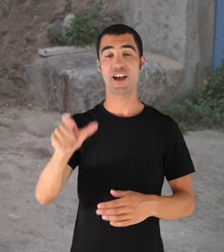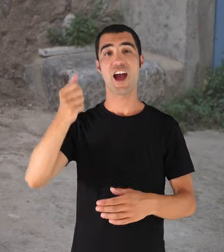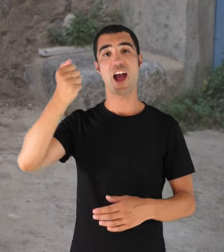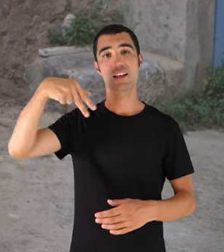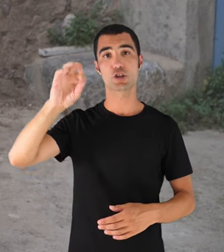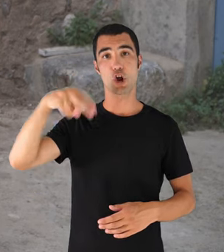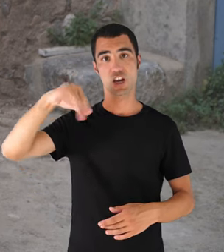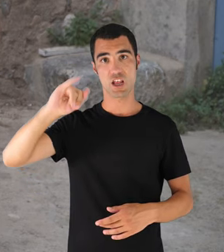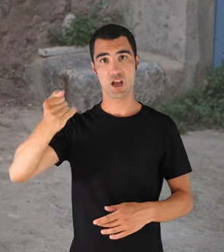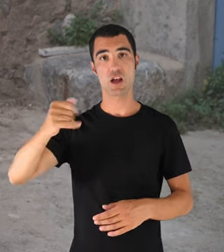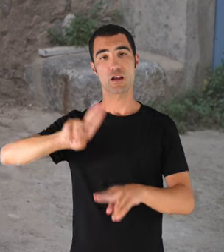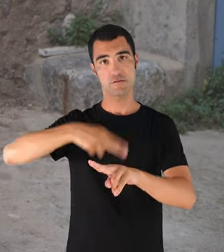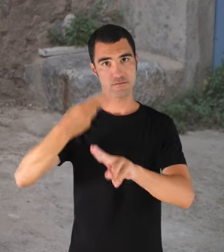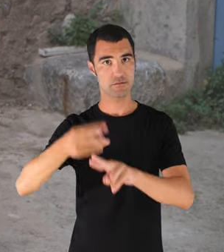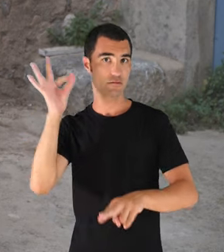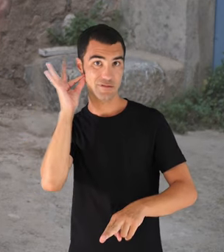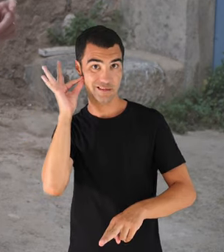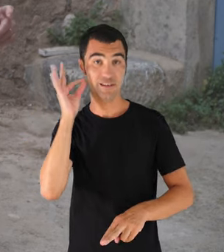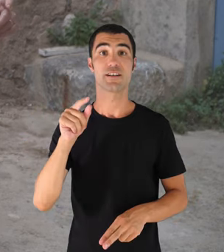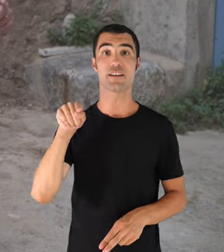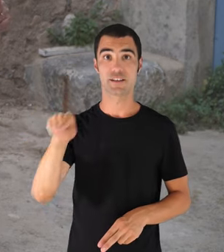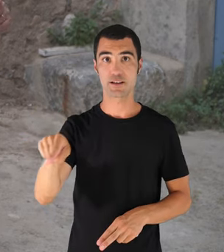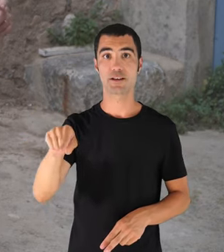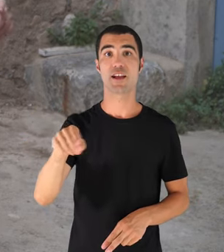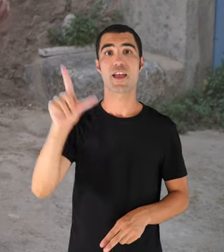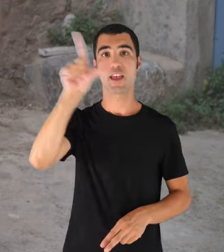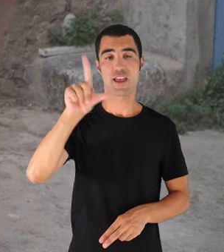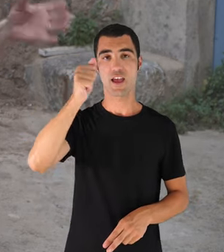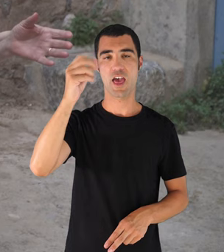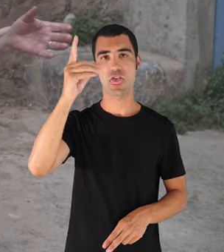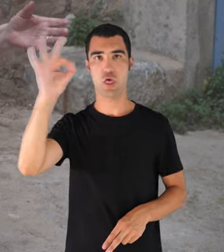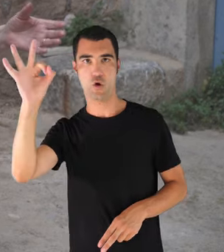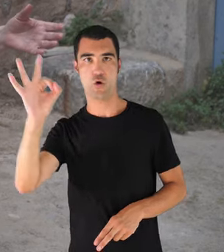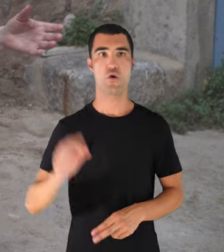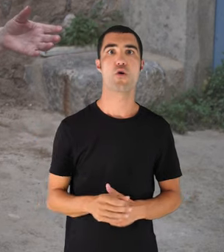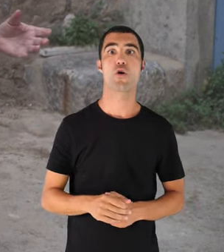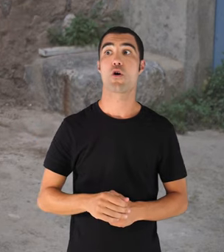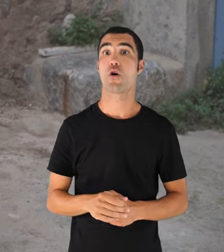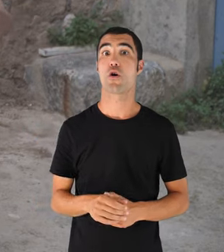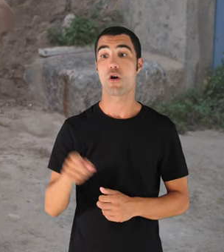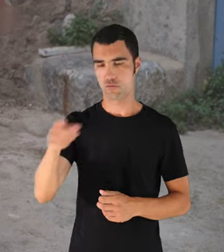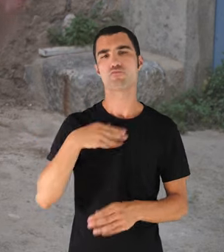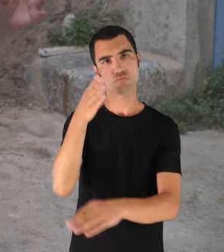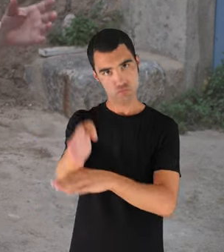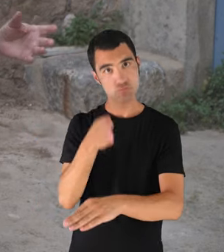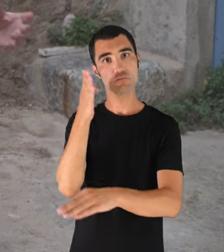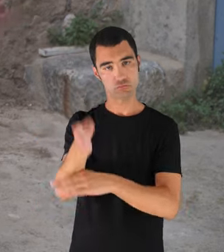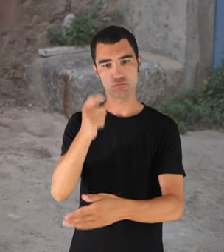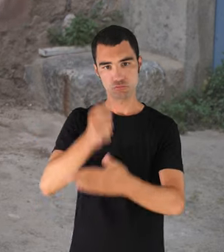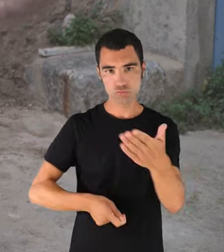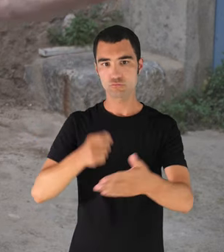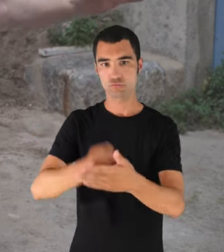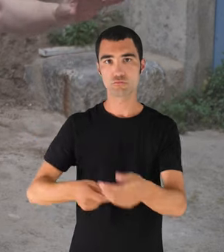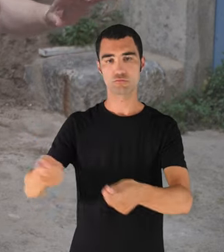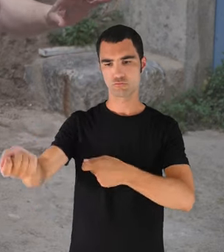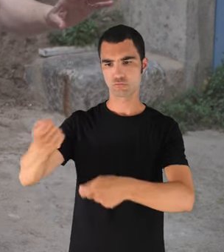Lladó. I anàvem a comprar aquesta casa, mos donaven tot el que I podien anar